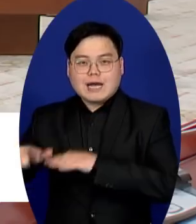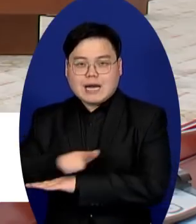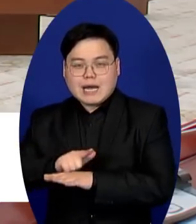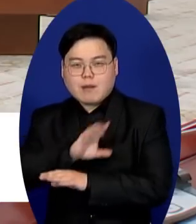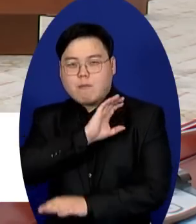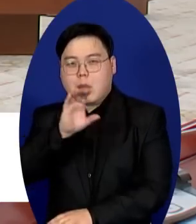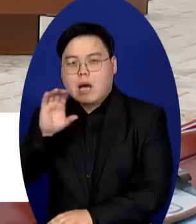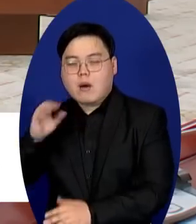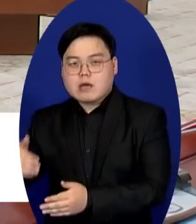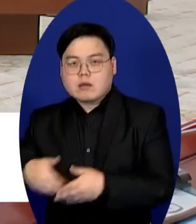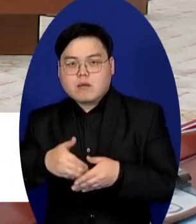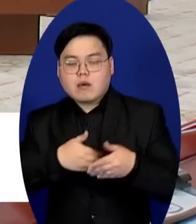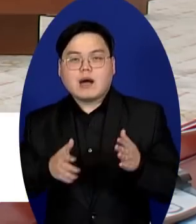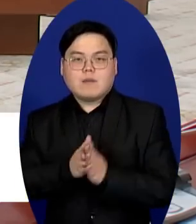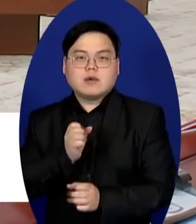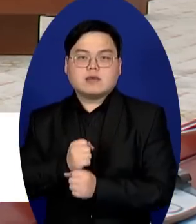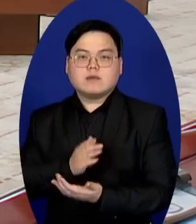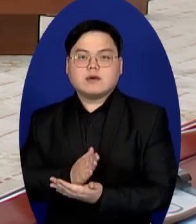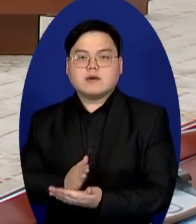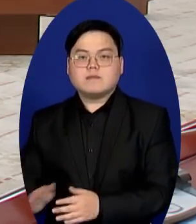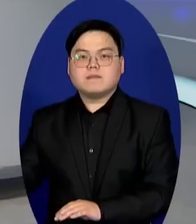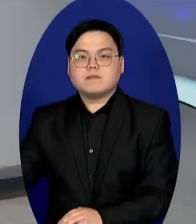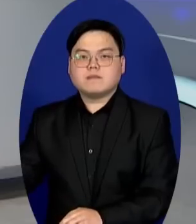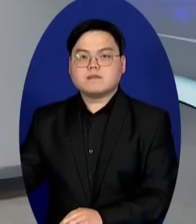байгууллагууд дэмжиж хамтарч ажиллаж байна.